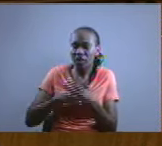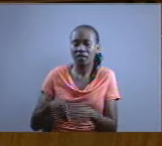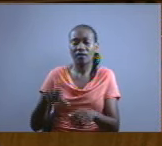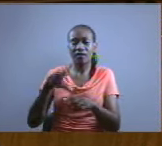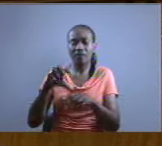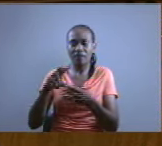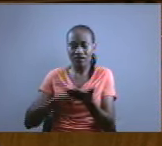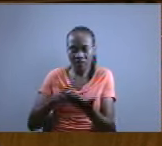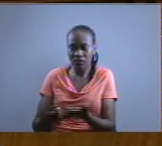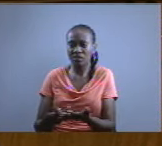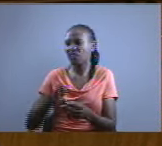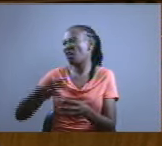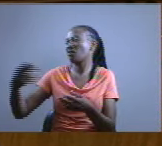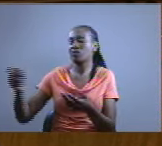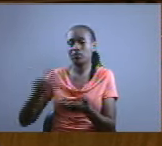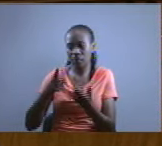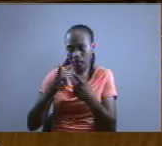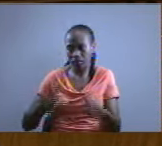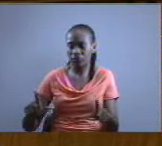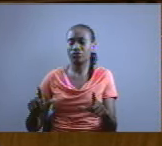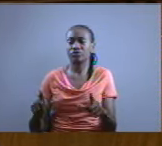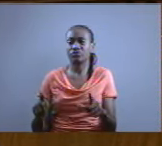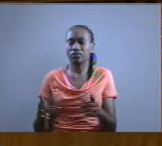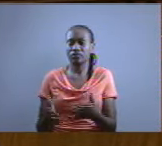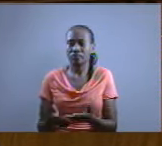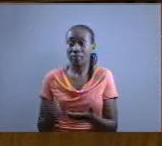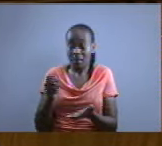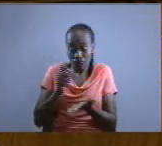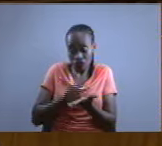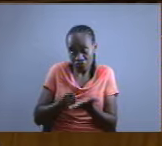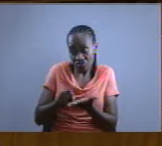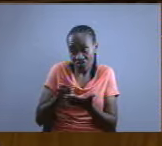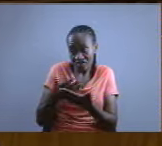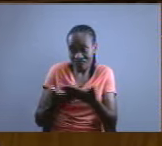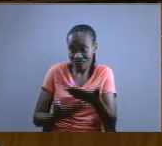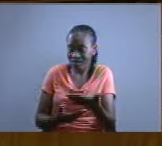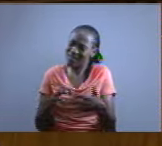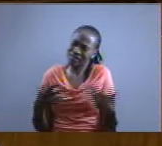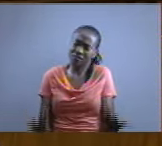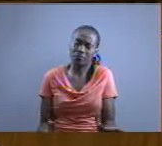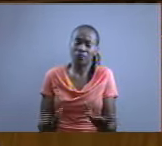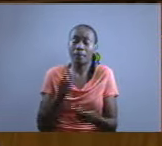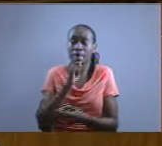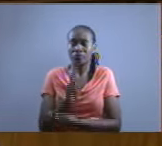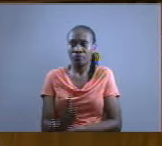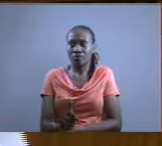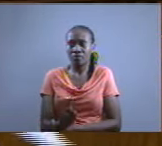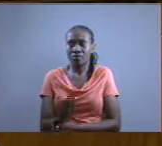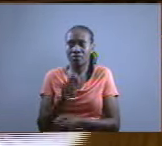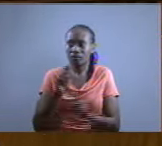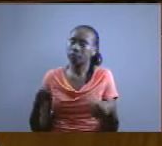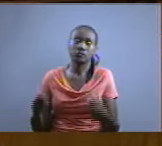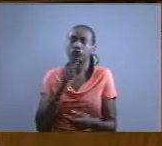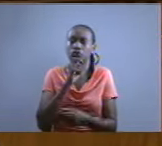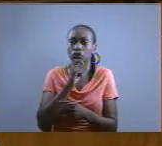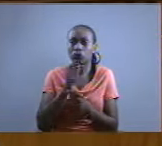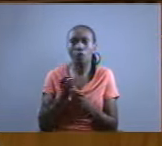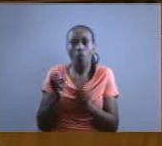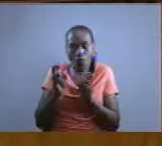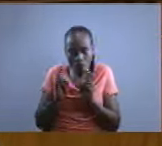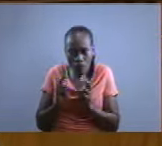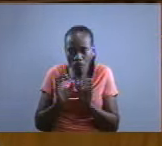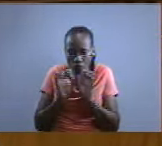nie neergeskryf en nie vir amptelike doeleindes in ons regering gebruik nie. Dit